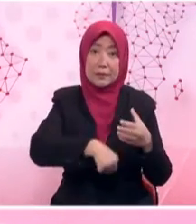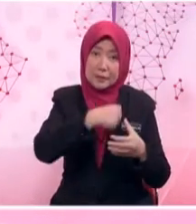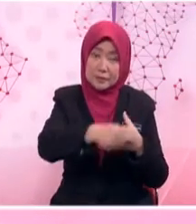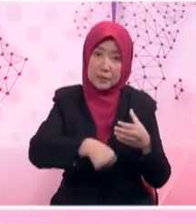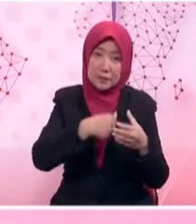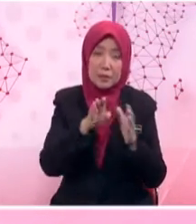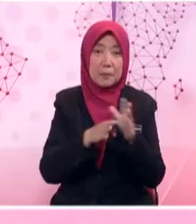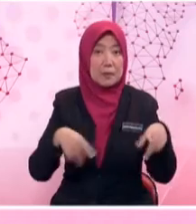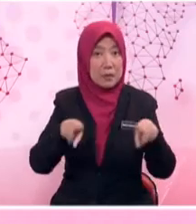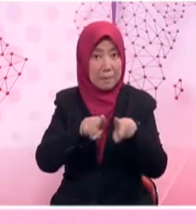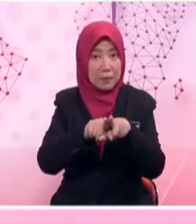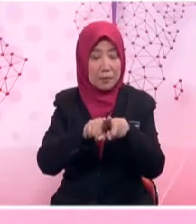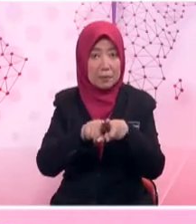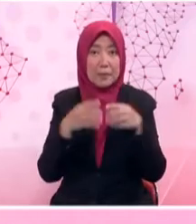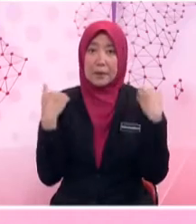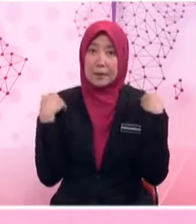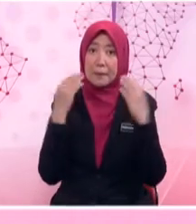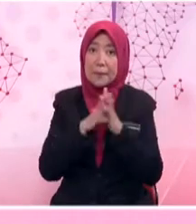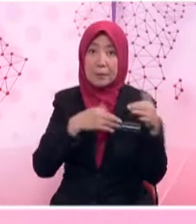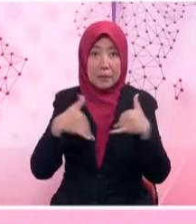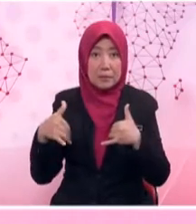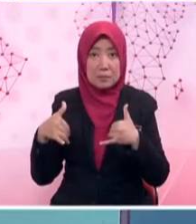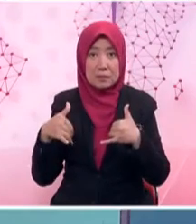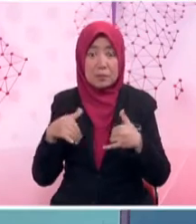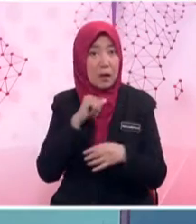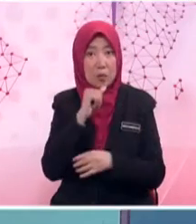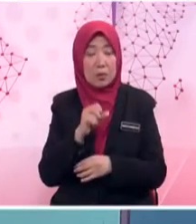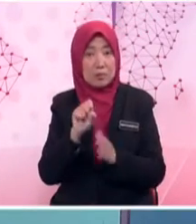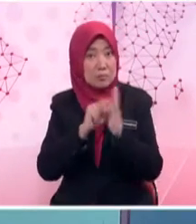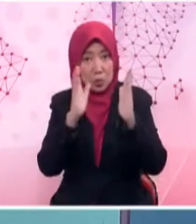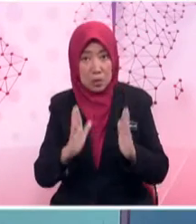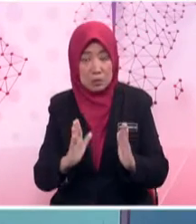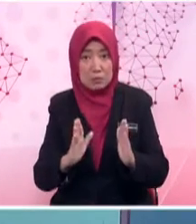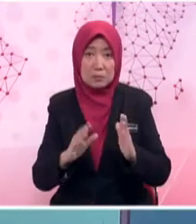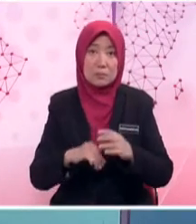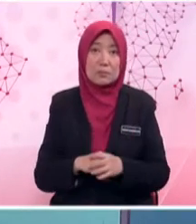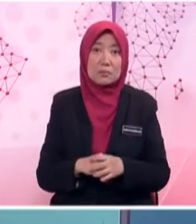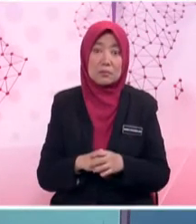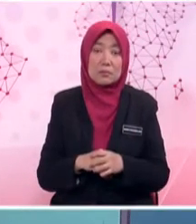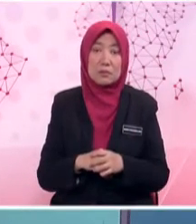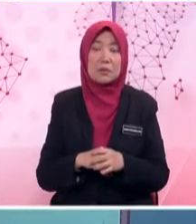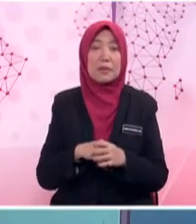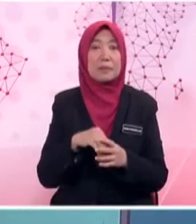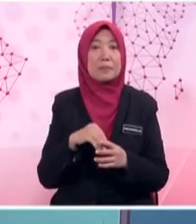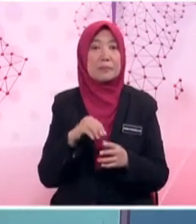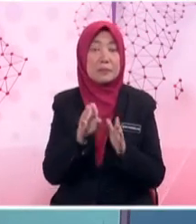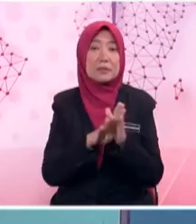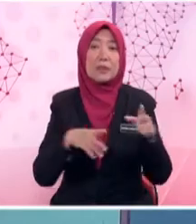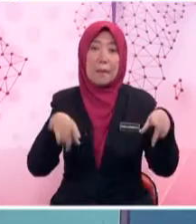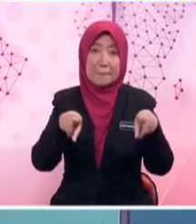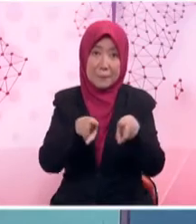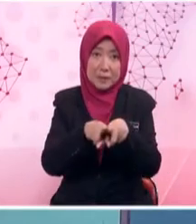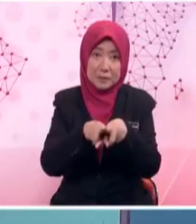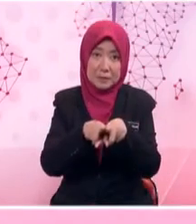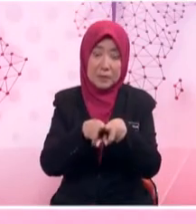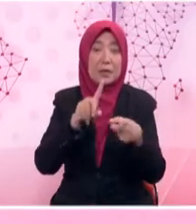ada bermain. Okey, dia tidak kesorangan cikgu. Yeah, Elvis bersama,